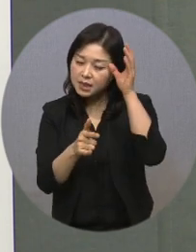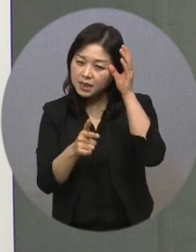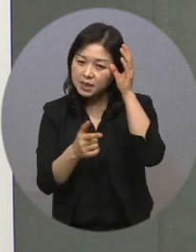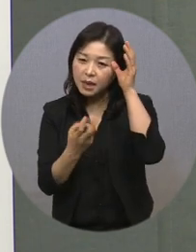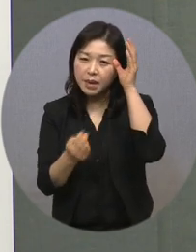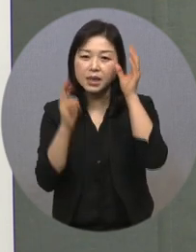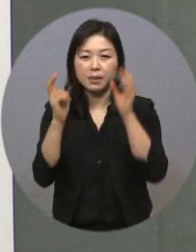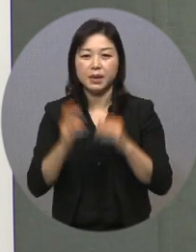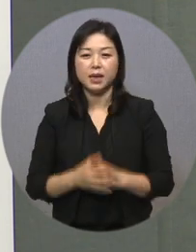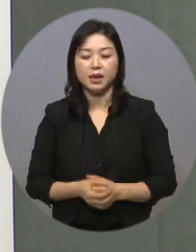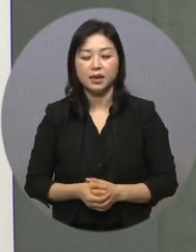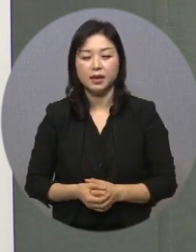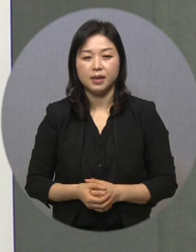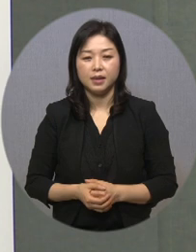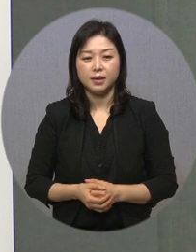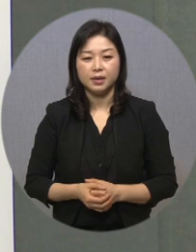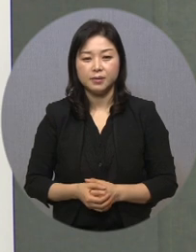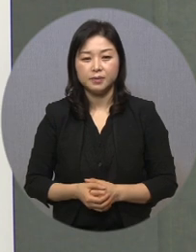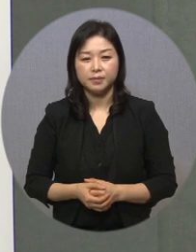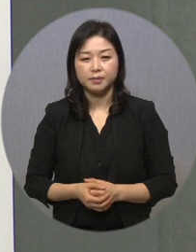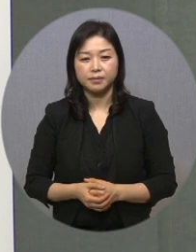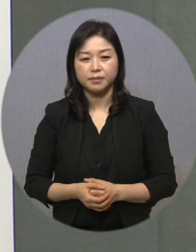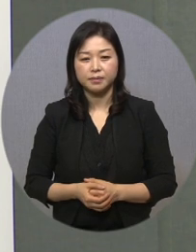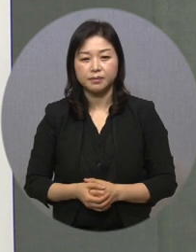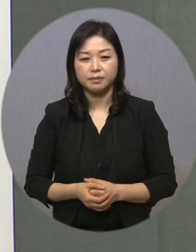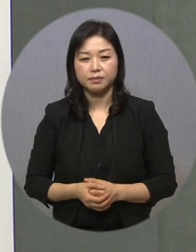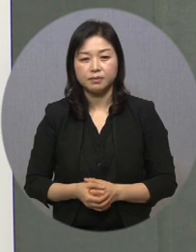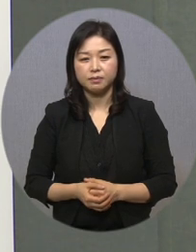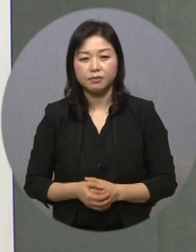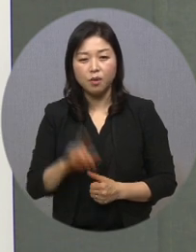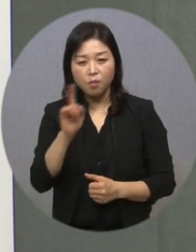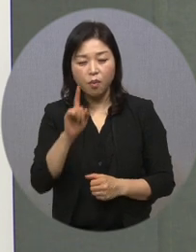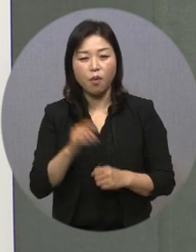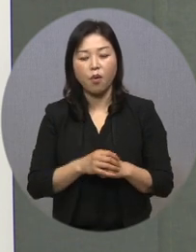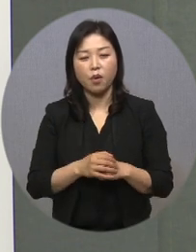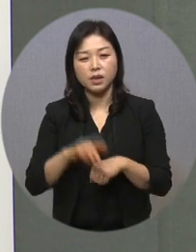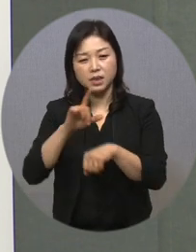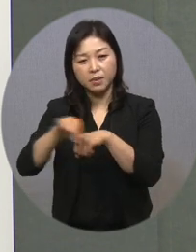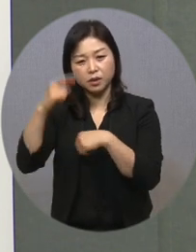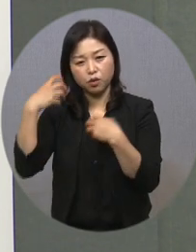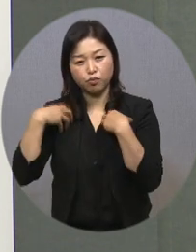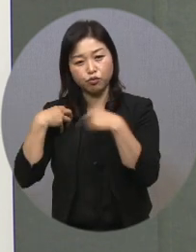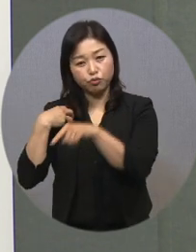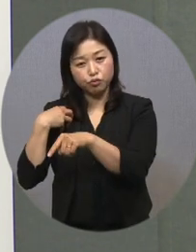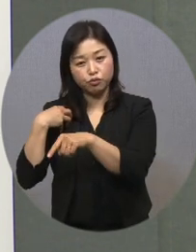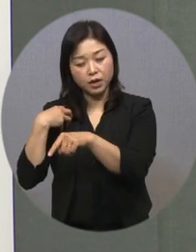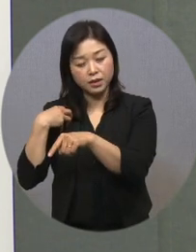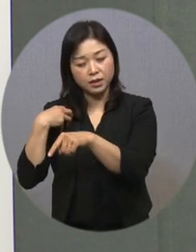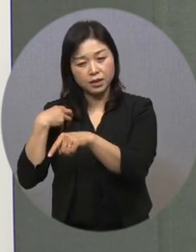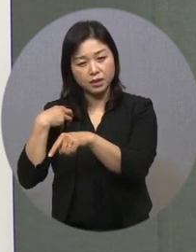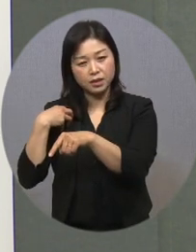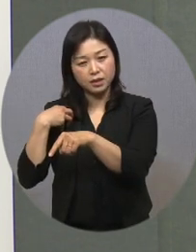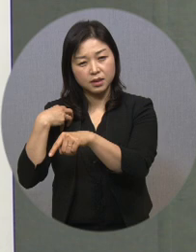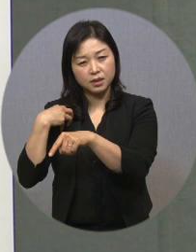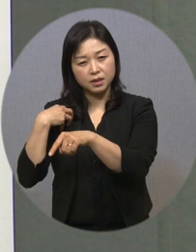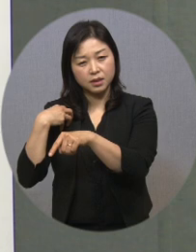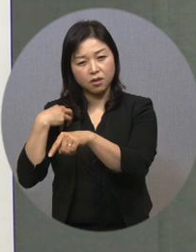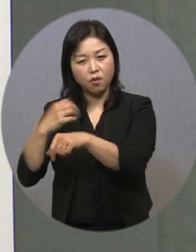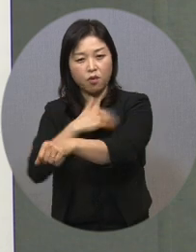많이 합니다. 그런데 그냥 엉뚱땅땅하게 지자체라는 하나의 특수성